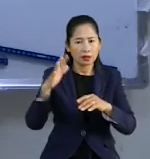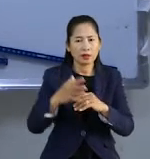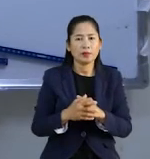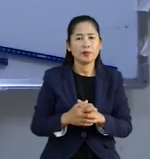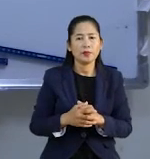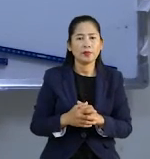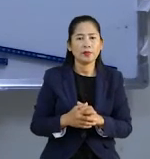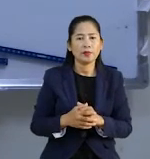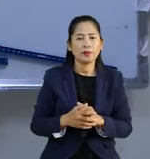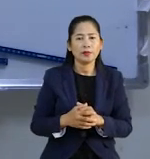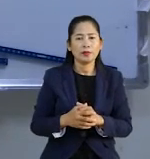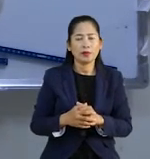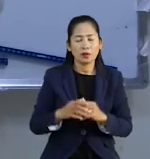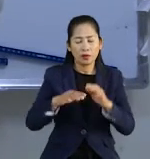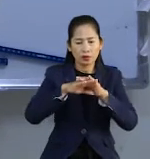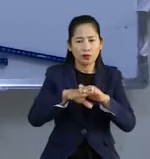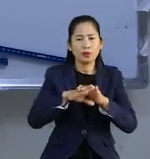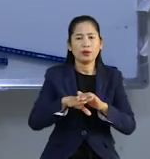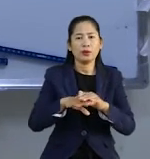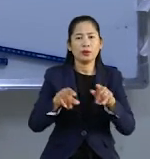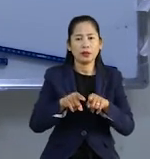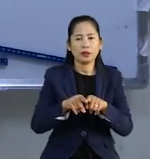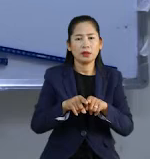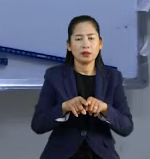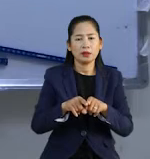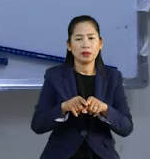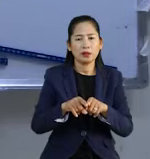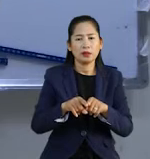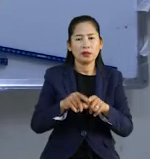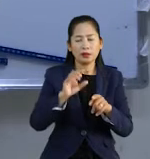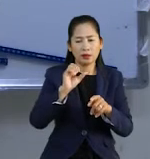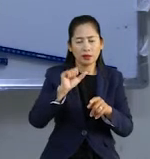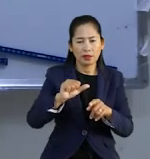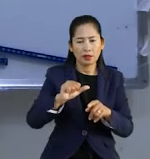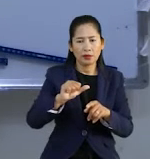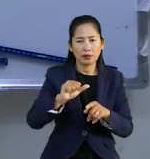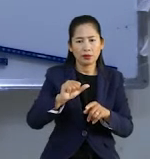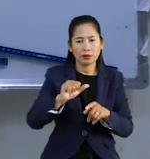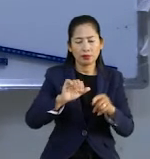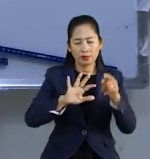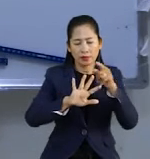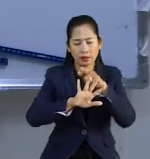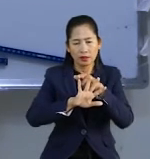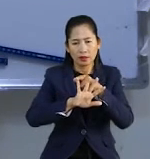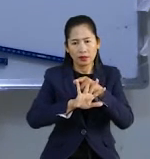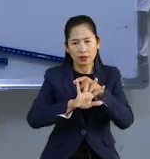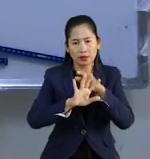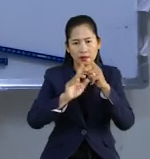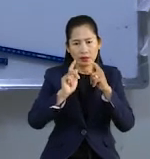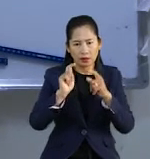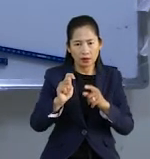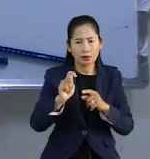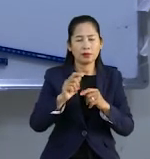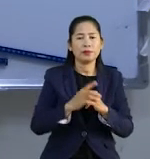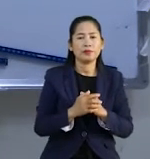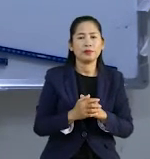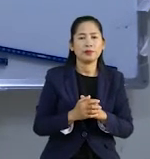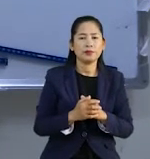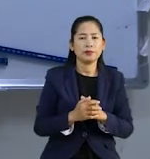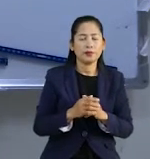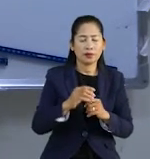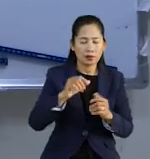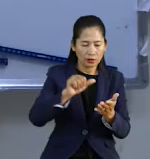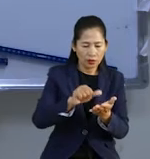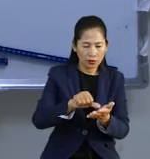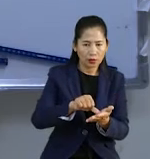ได้นะก่อนนะบาดเปี่ยงโยก็โดยขี้ได้โยจนจีเนะโยผัดเลื้อนังโรบาด